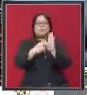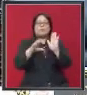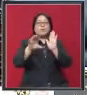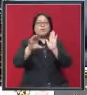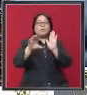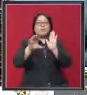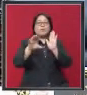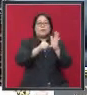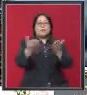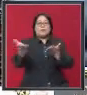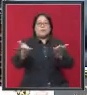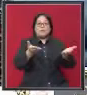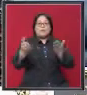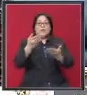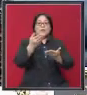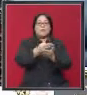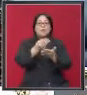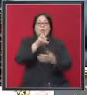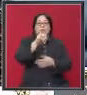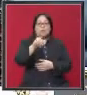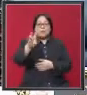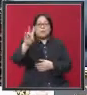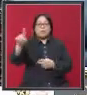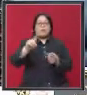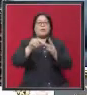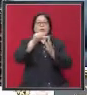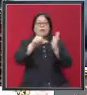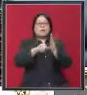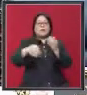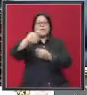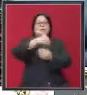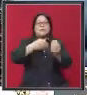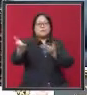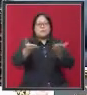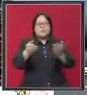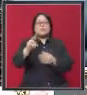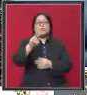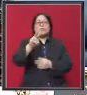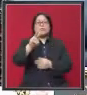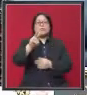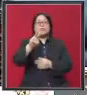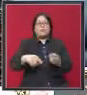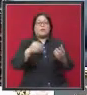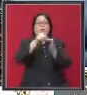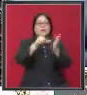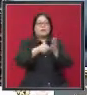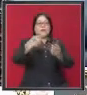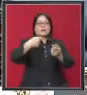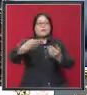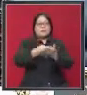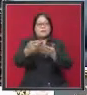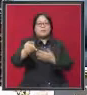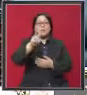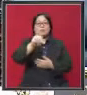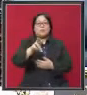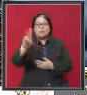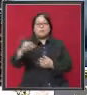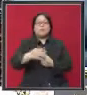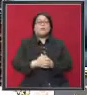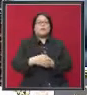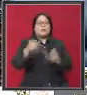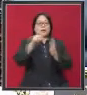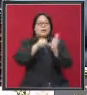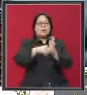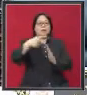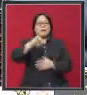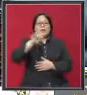Akta Perkhidmatan Kewangan 2013, Akta Pasaran Modal dan Perkhidmatan 2007, Akta Sewa Bili 1967, Akta Pemegang